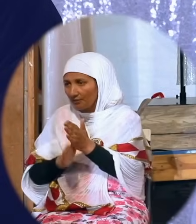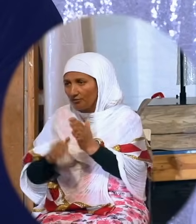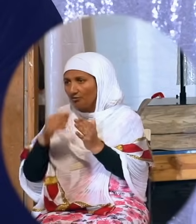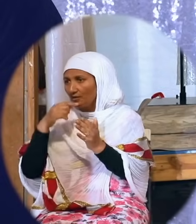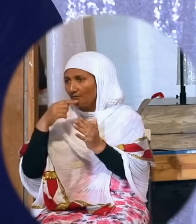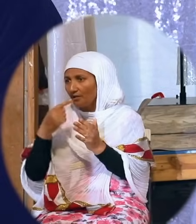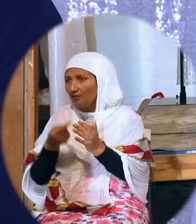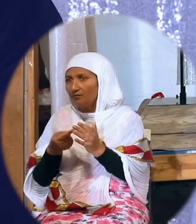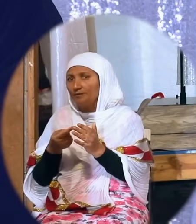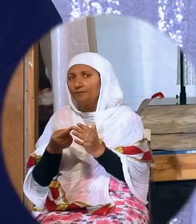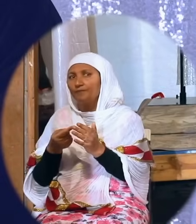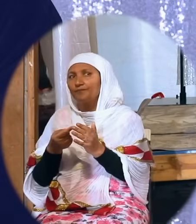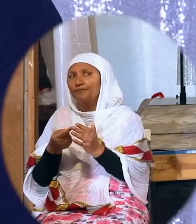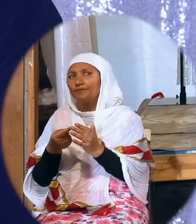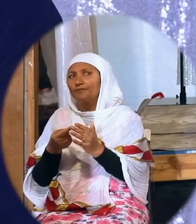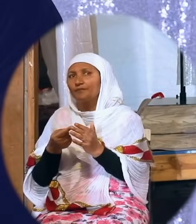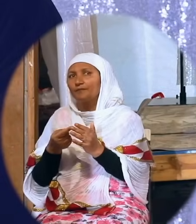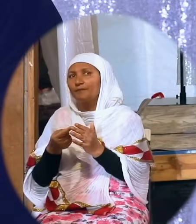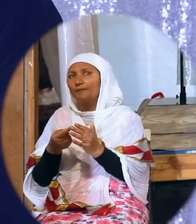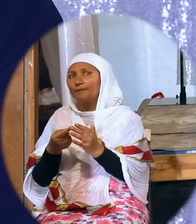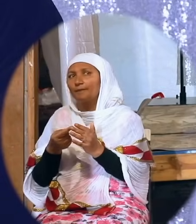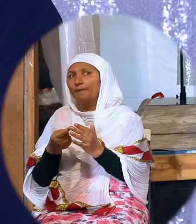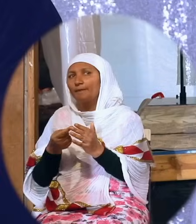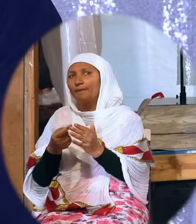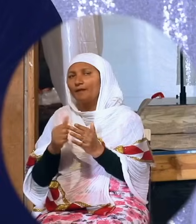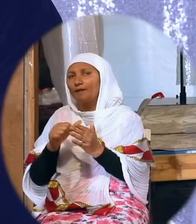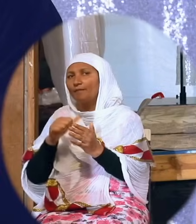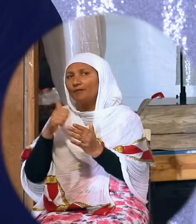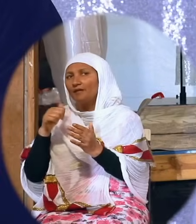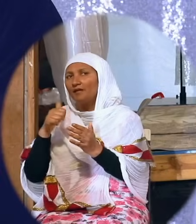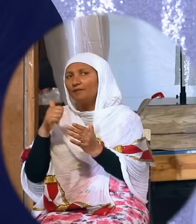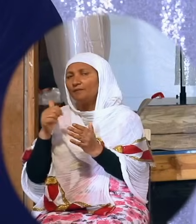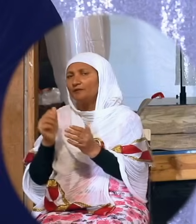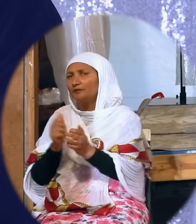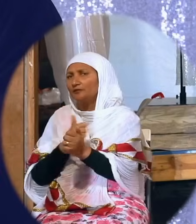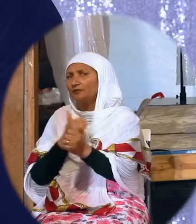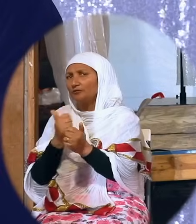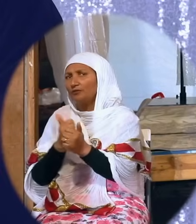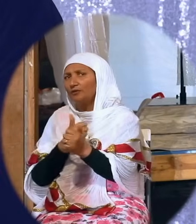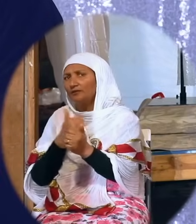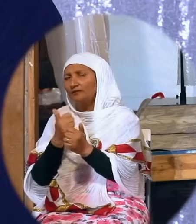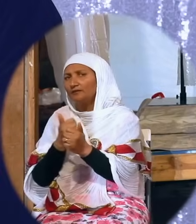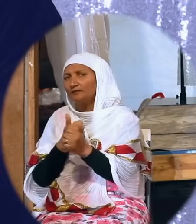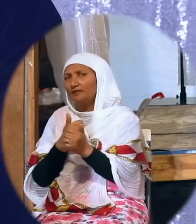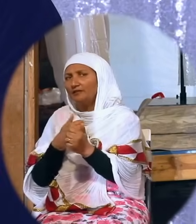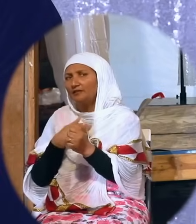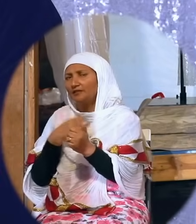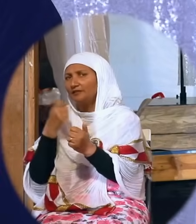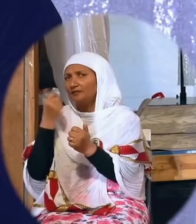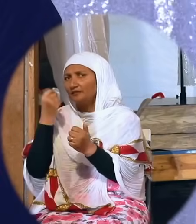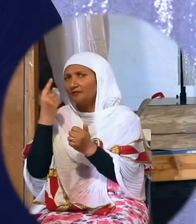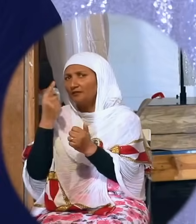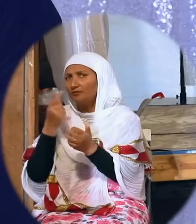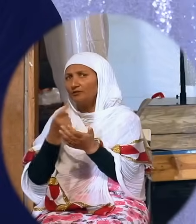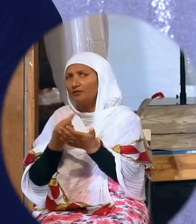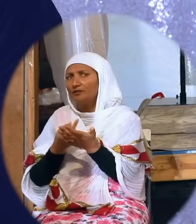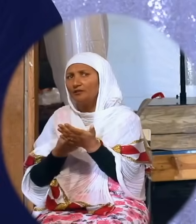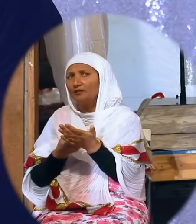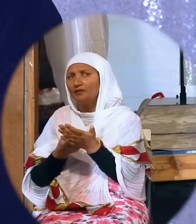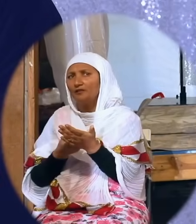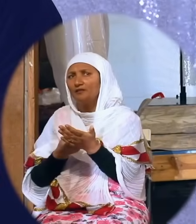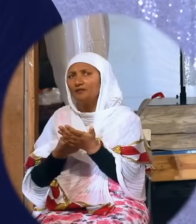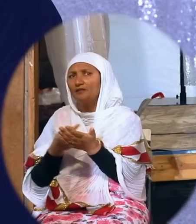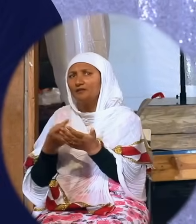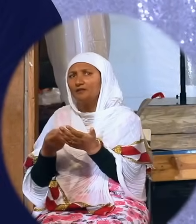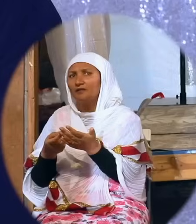እስከገባይ ድረስ። ከዛ ከዶክመንታሪውም እንደተረዳሁት በሌላ መንገድ እንከታተለዋለን። ስለዚህ ይህንን ገሌ ነው እያልኩ